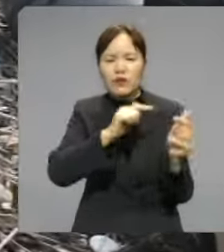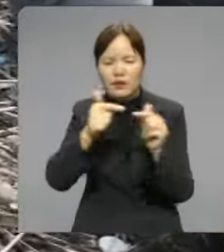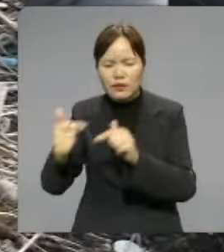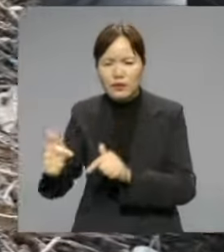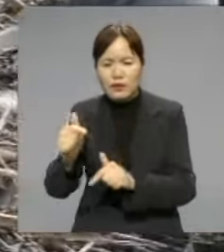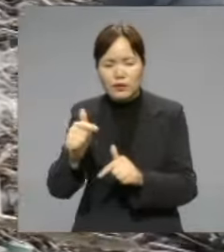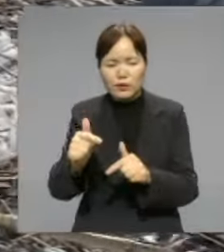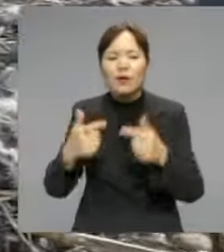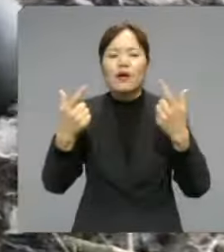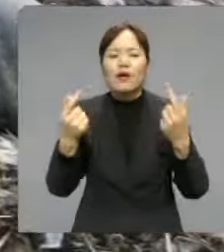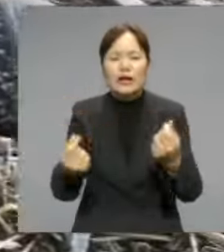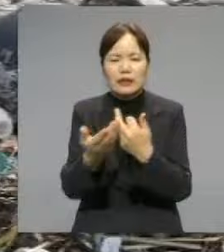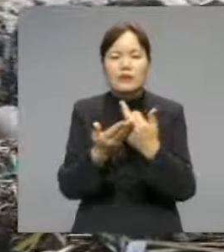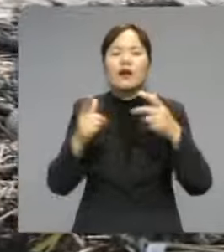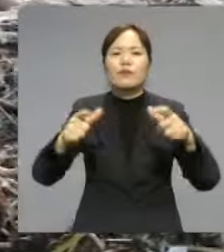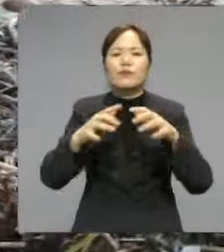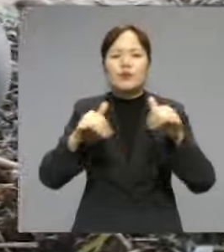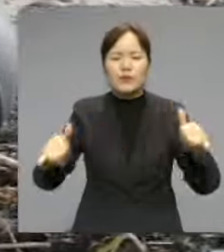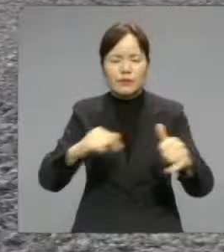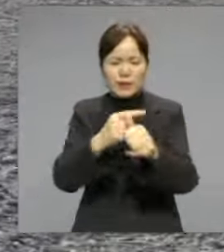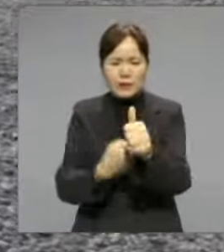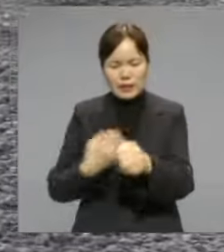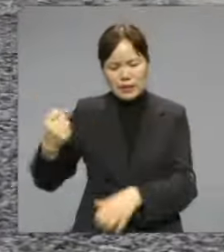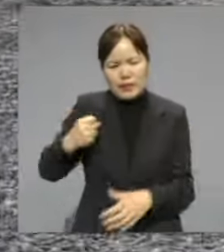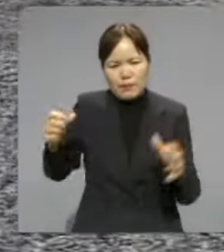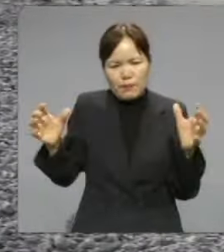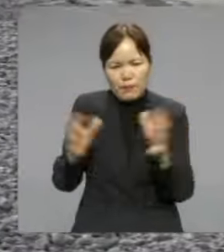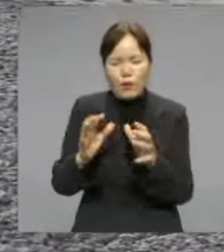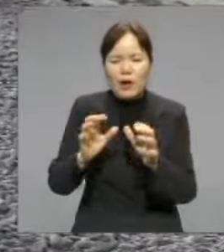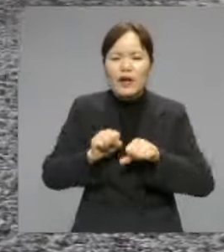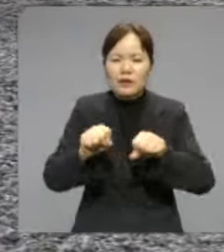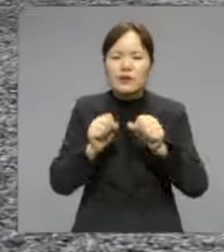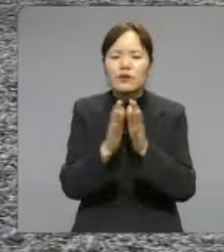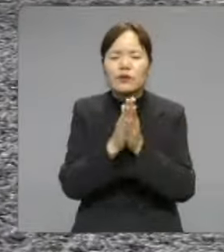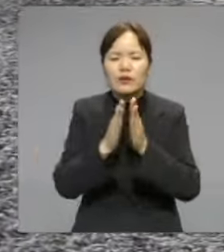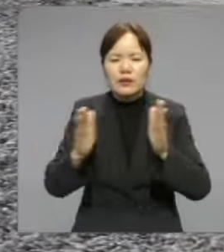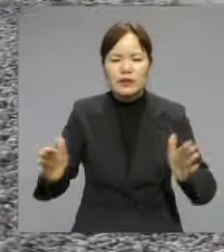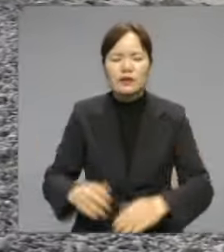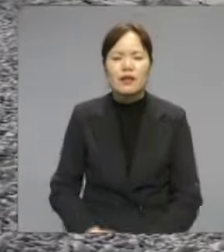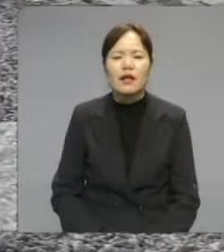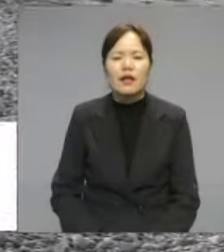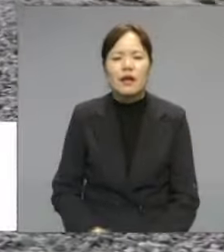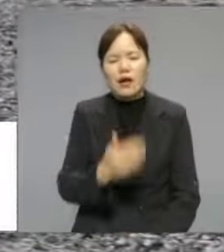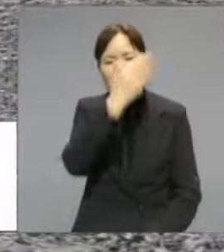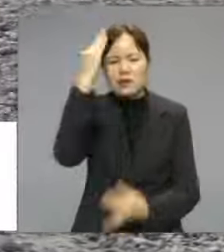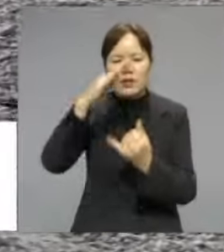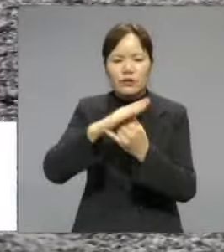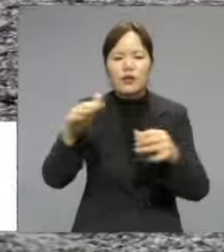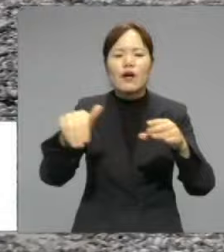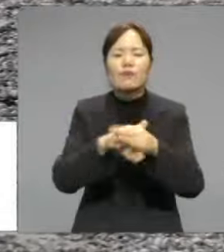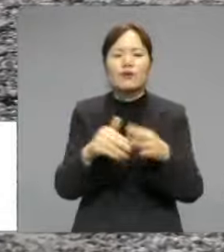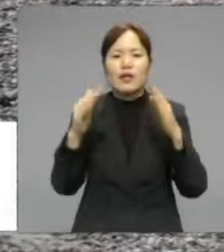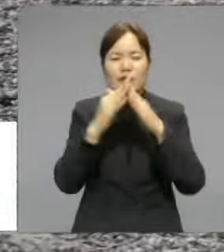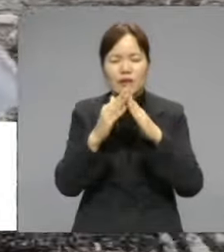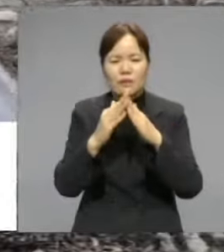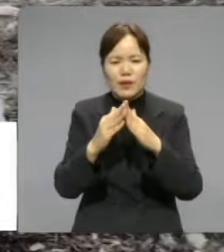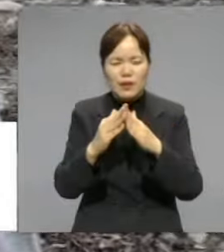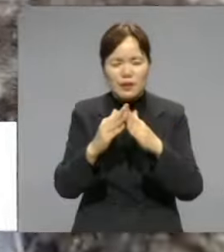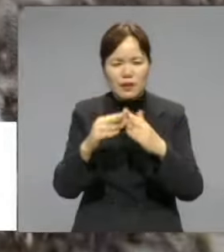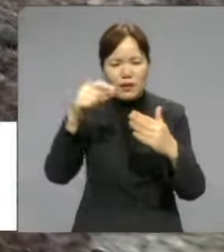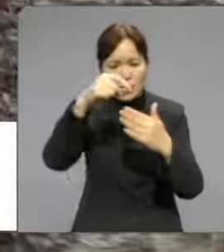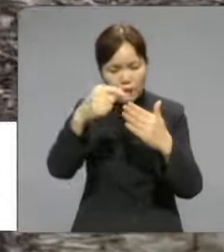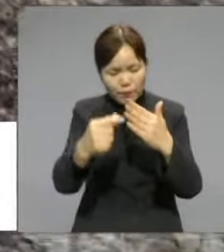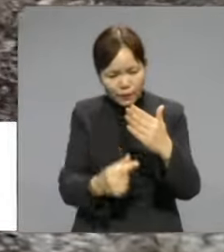백령도의 주민으로서 힘을 보태기로 했습니다. 그 일환으로 백령 청소년 문화의 집에서 진행하는 첫 청소년